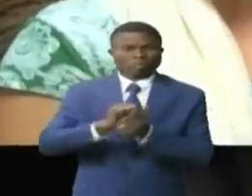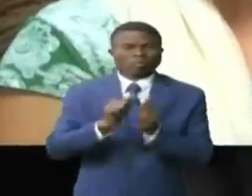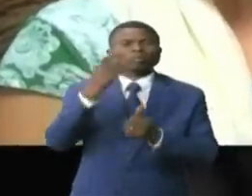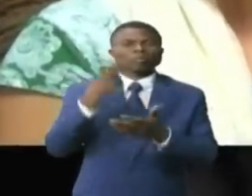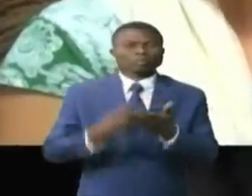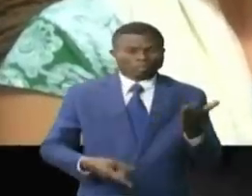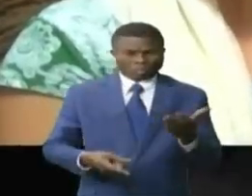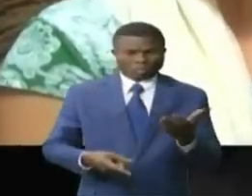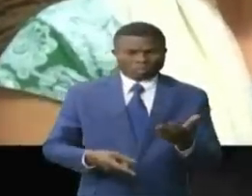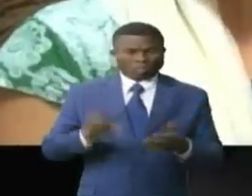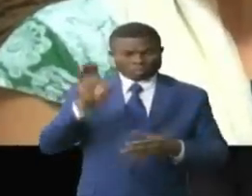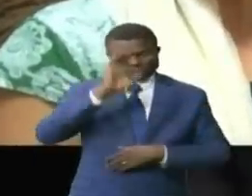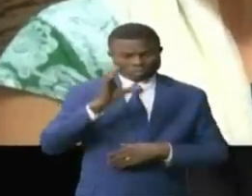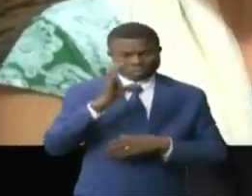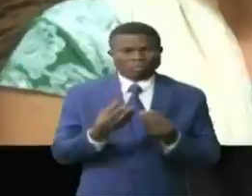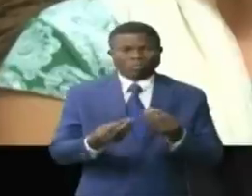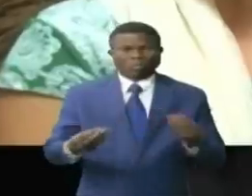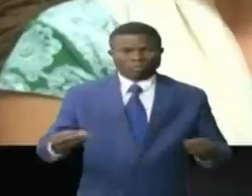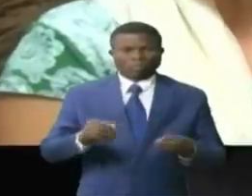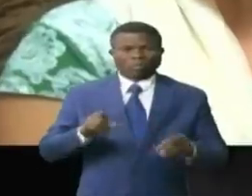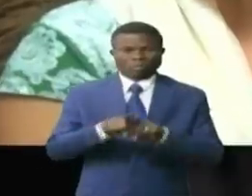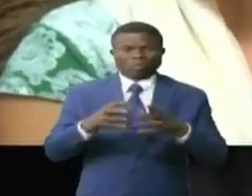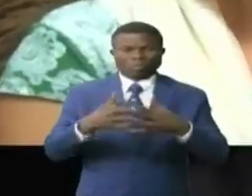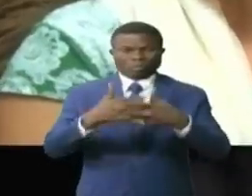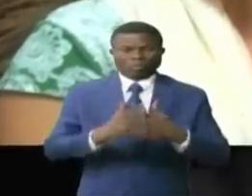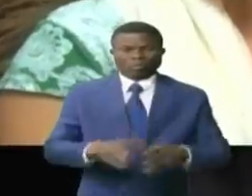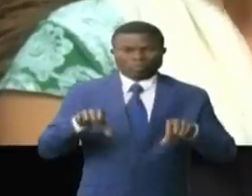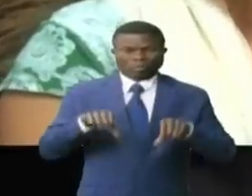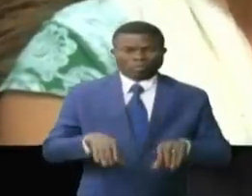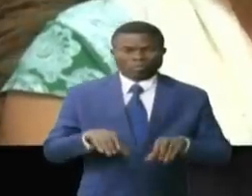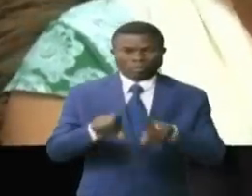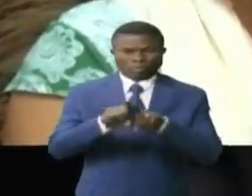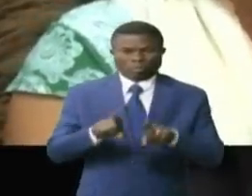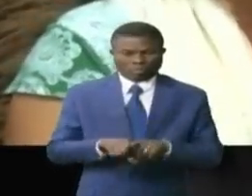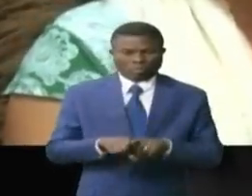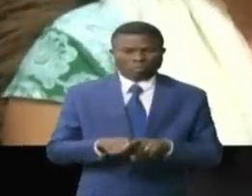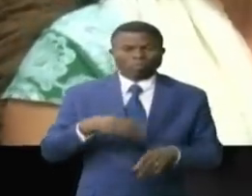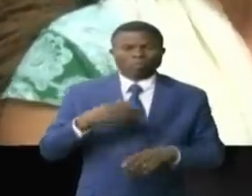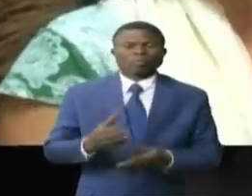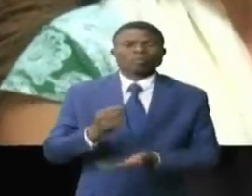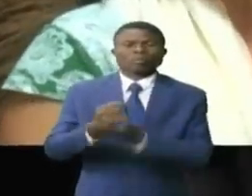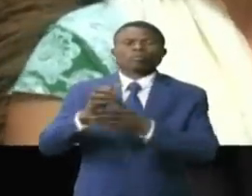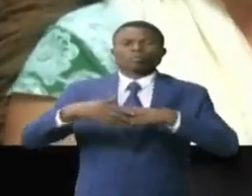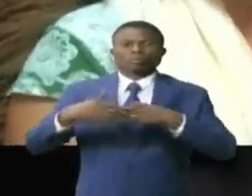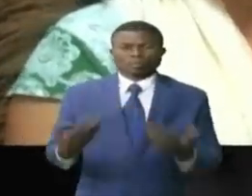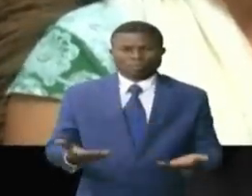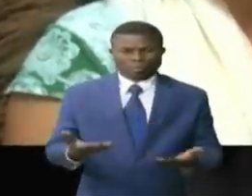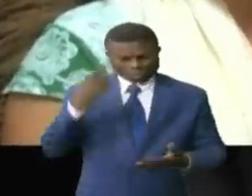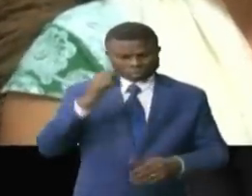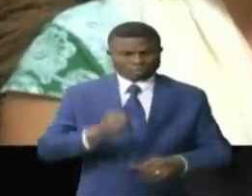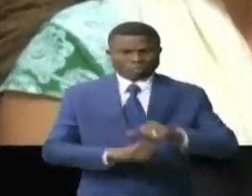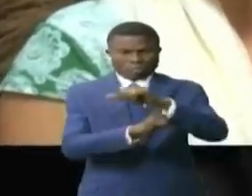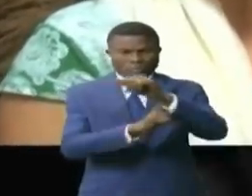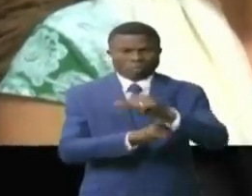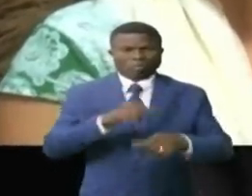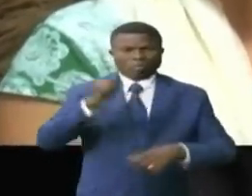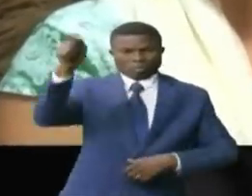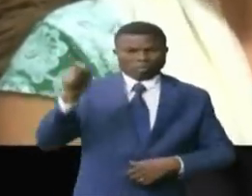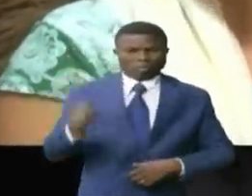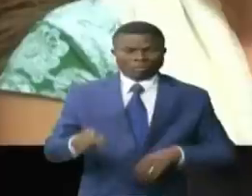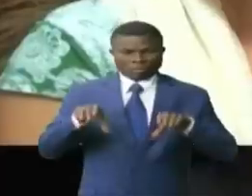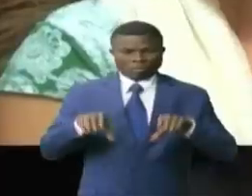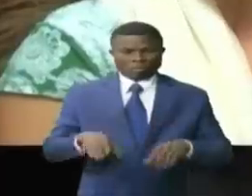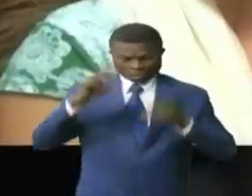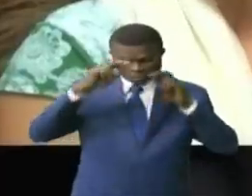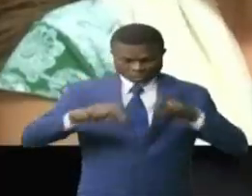défis et voir en tant que partenaire de la RDC aussi ce que nous pouvons essayer de faire pour appuyer la RDC dans